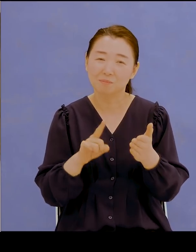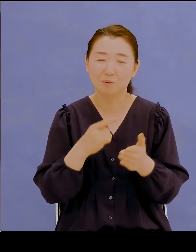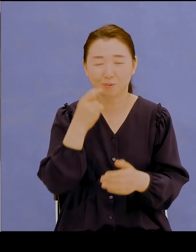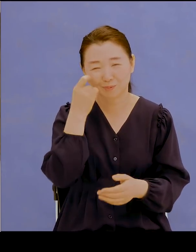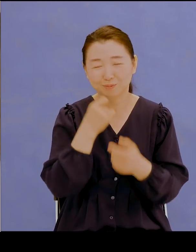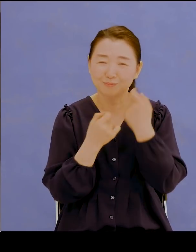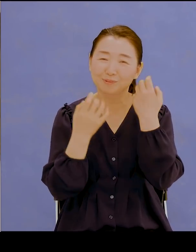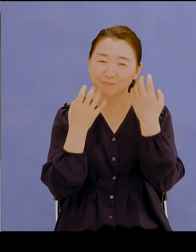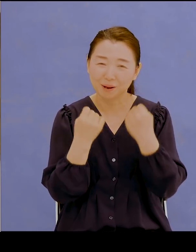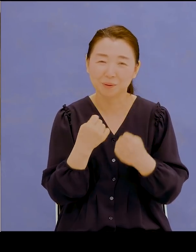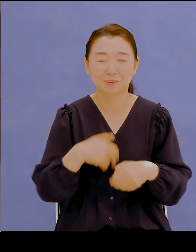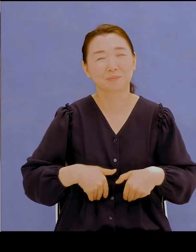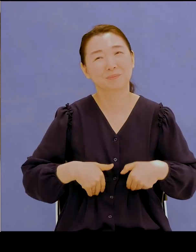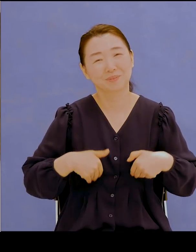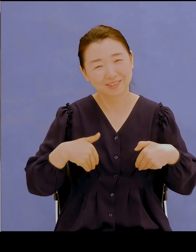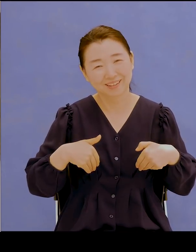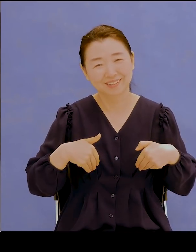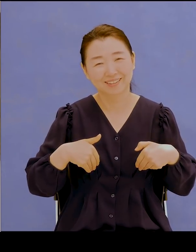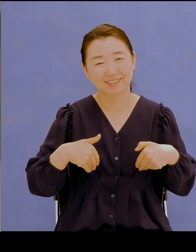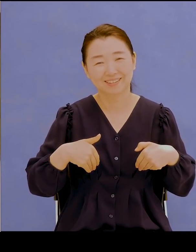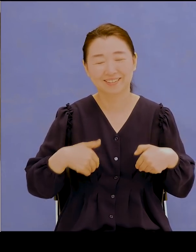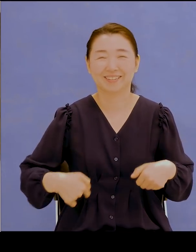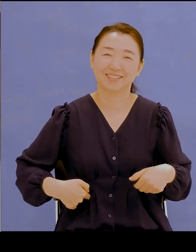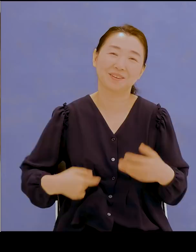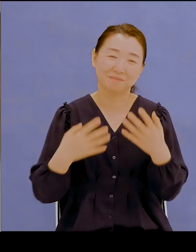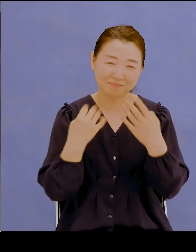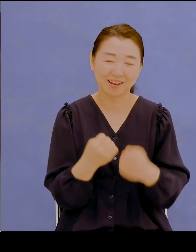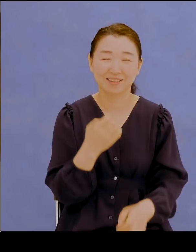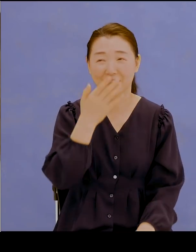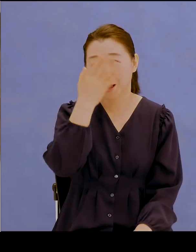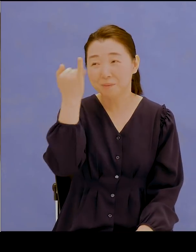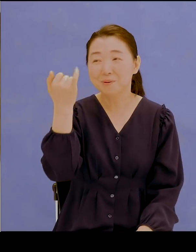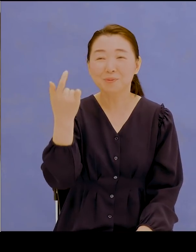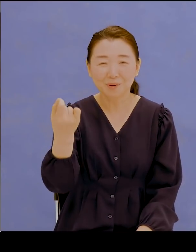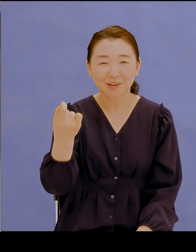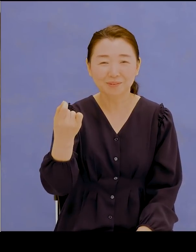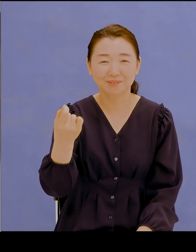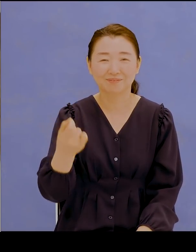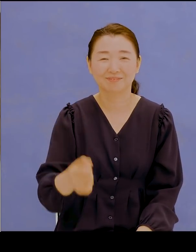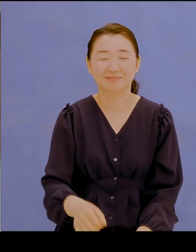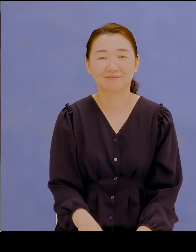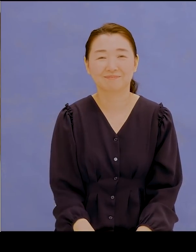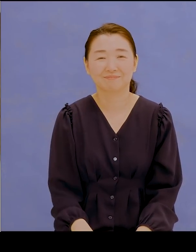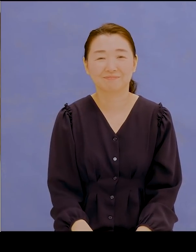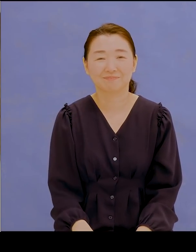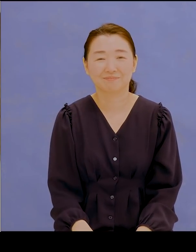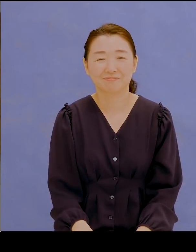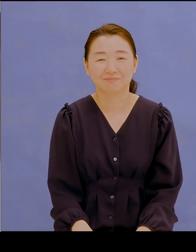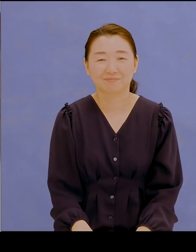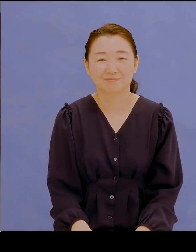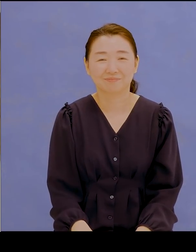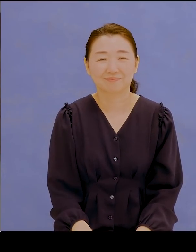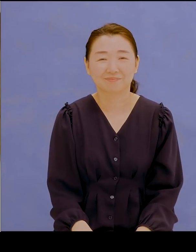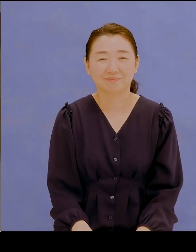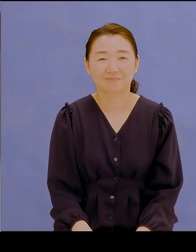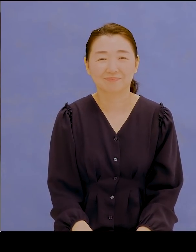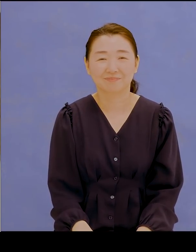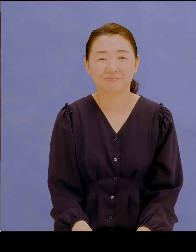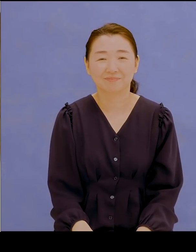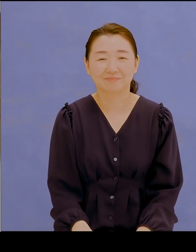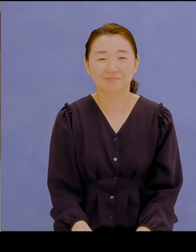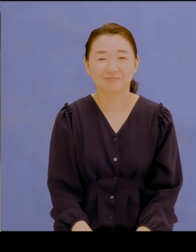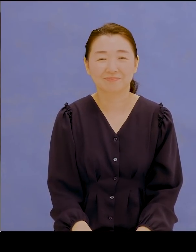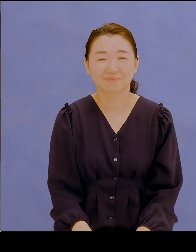마음이 눈물도 많고 조금 따뜻하고 엄마가 정이 좀, 많아서 그래요. 예, 할머니도 그러셨고 이렇게 좀 돕는 걸 좀 예. 이렇게 하셨다고 하더라고요.